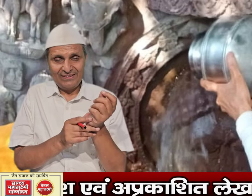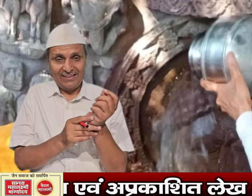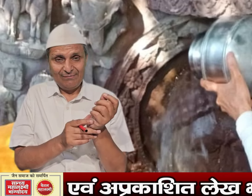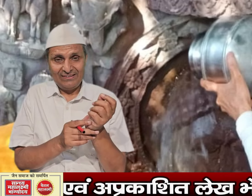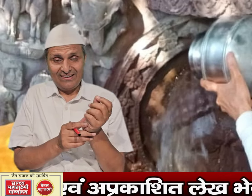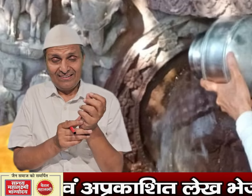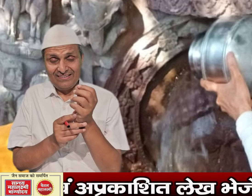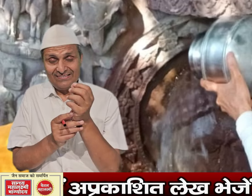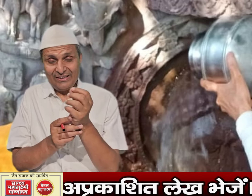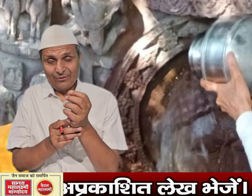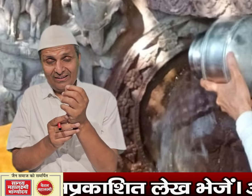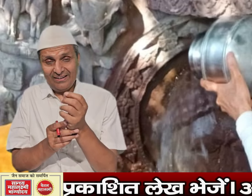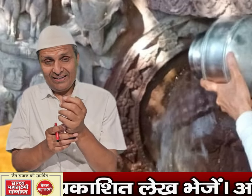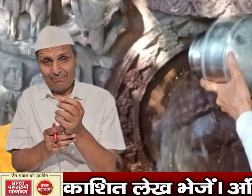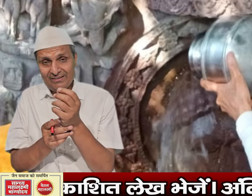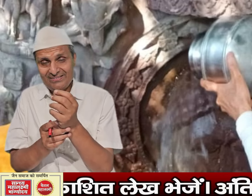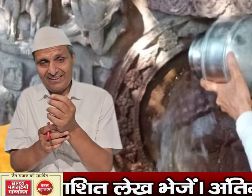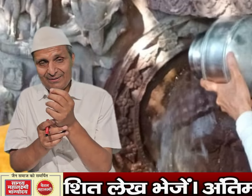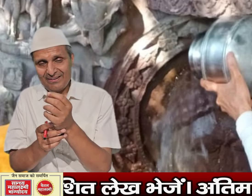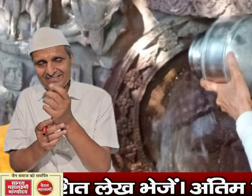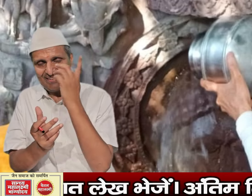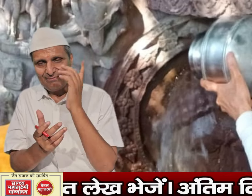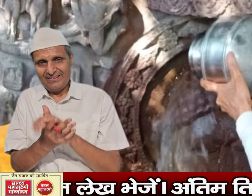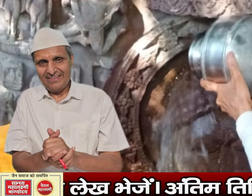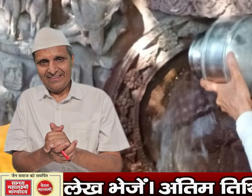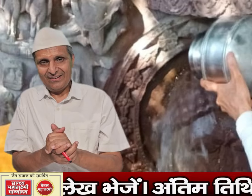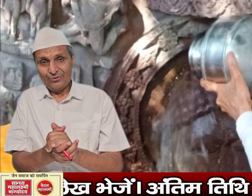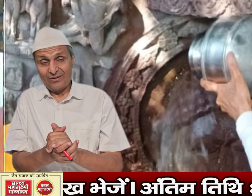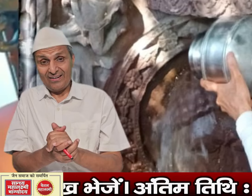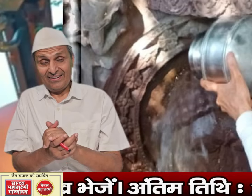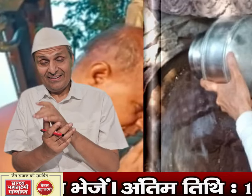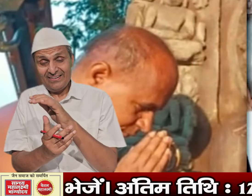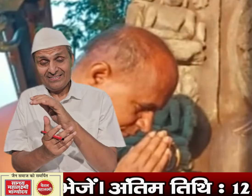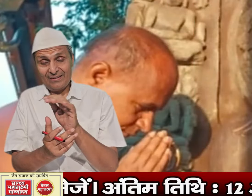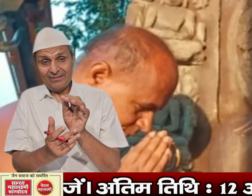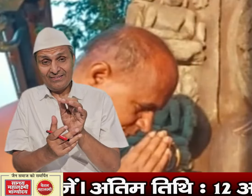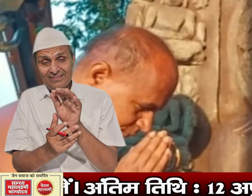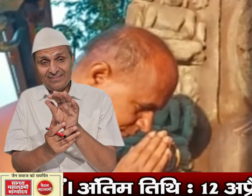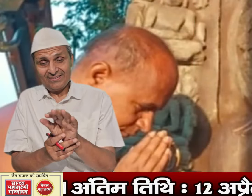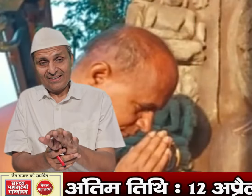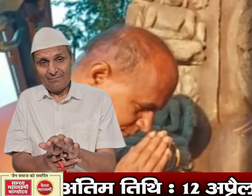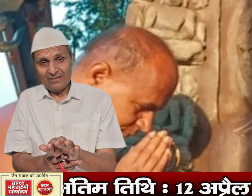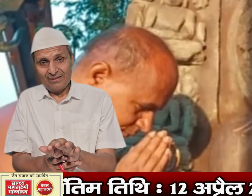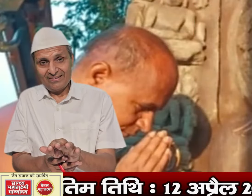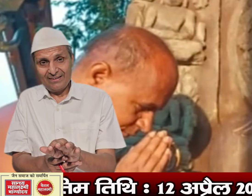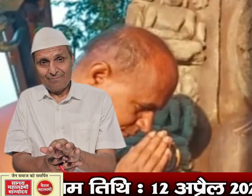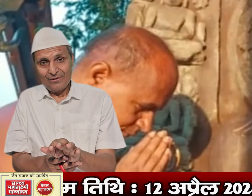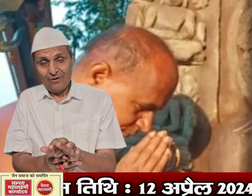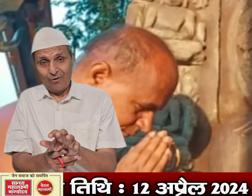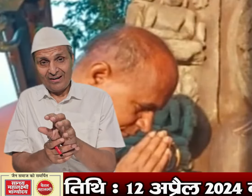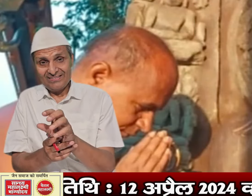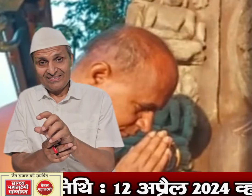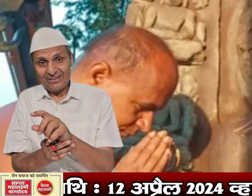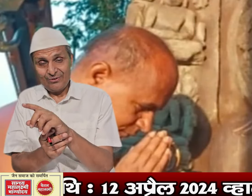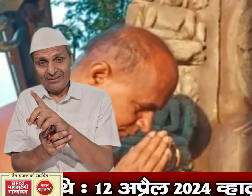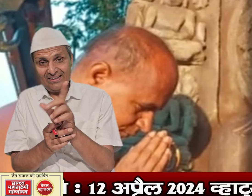जैन मंदिर नहीं मिलता जैनों के घर के नाम पर चार पांच घर मिलते हैं तो कहां गए सब धरा में समान गए